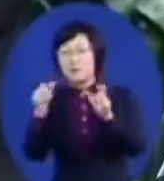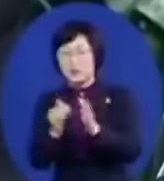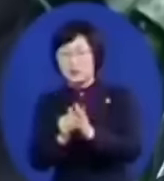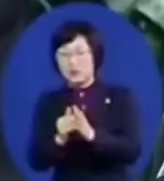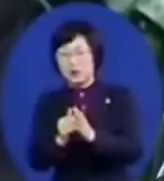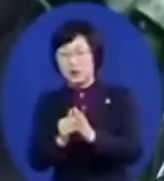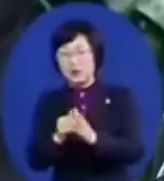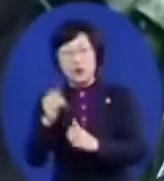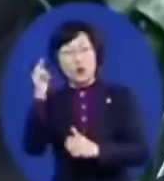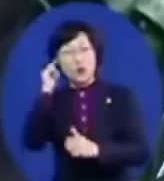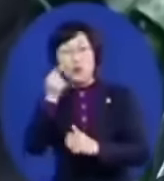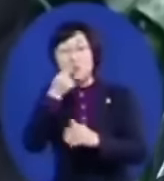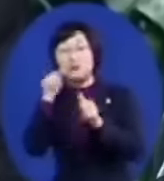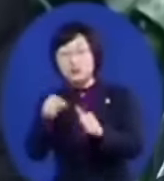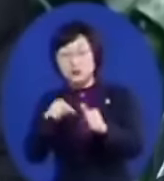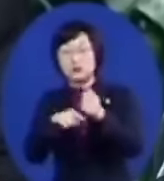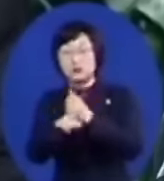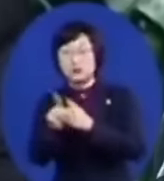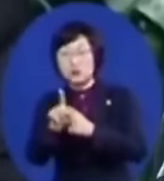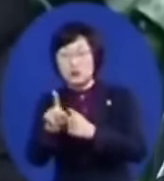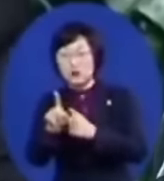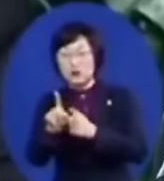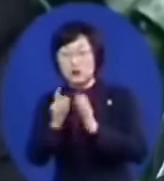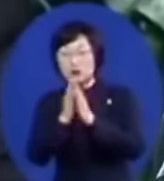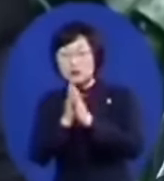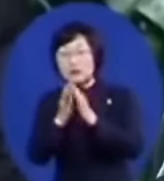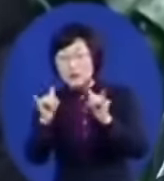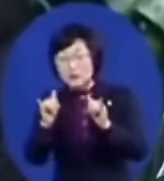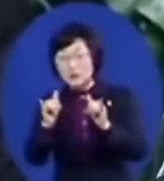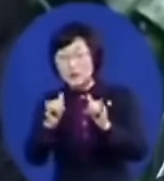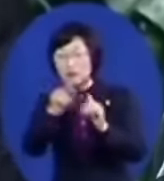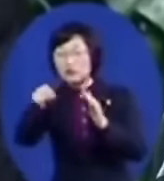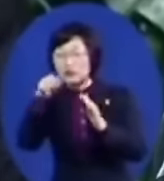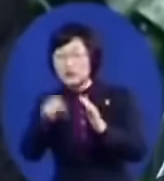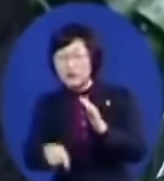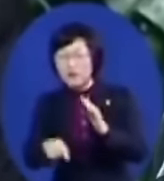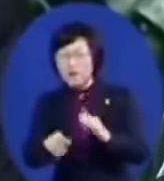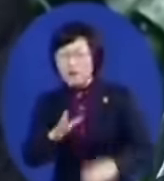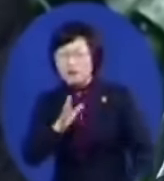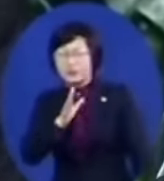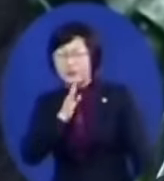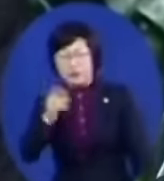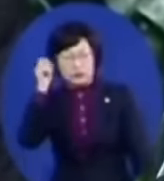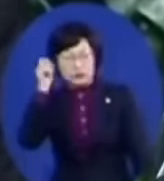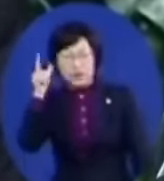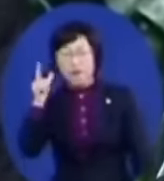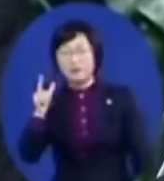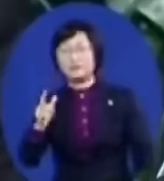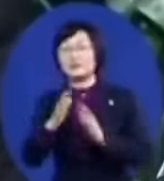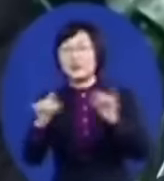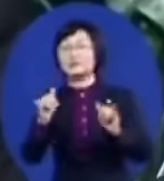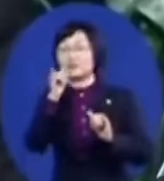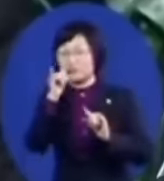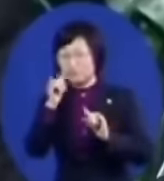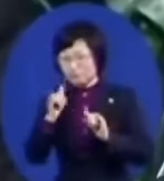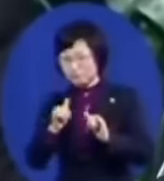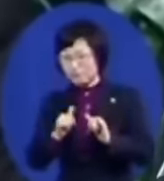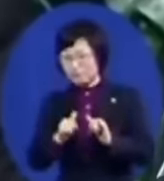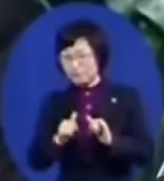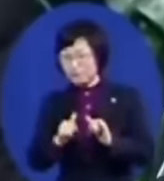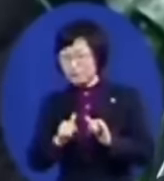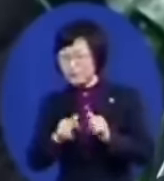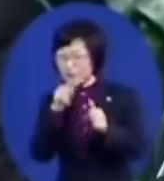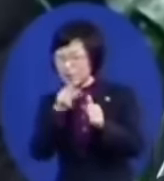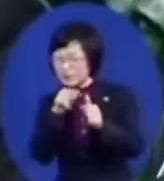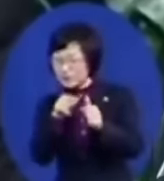왜 그런 명령을 내렸냐면은 그 수도사들 중에 참 훌륭한 청년이 있었는데 이